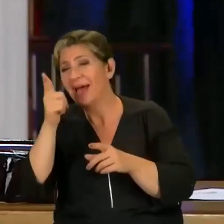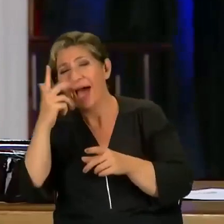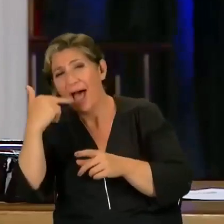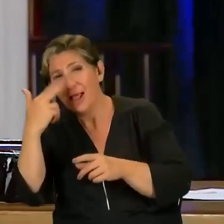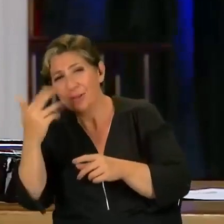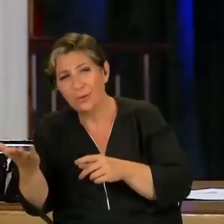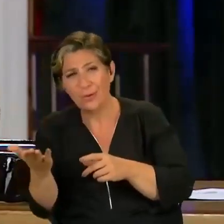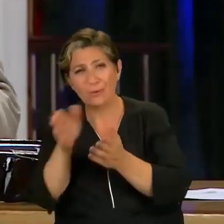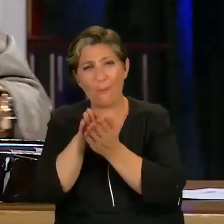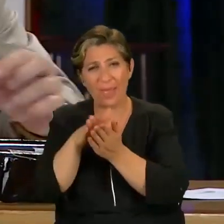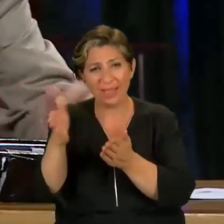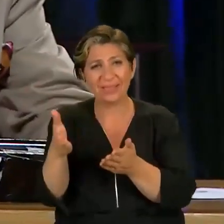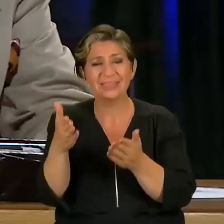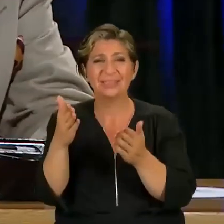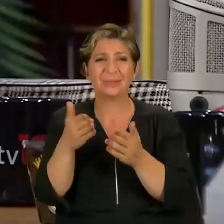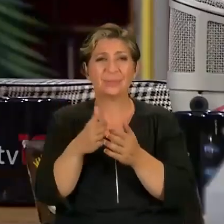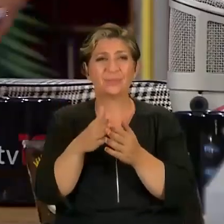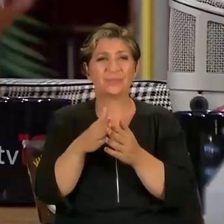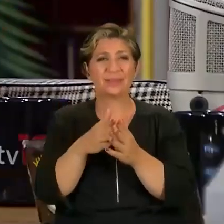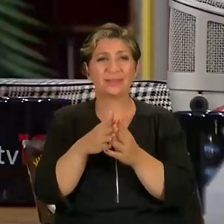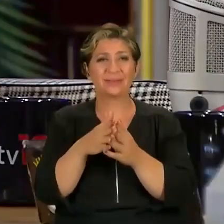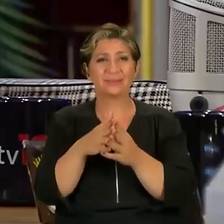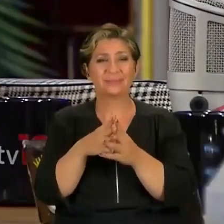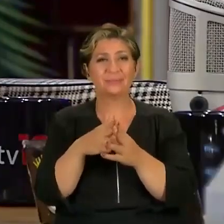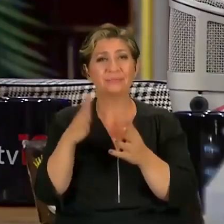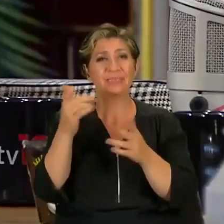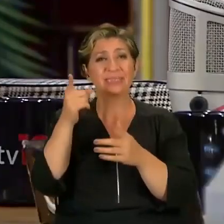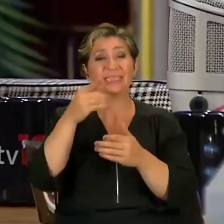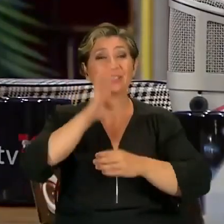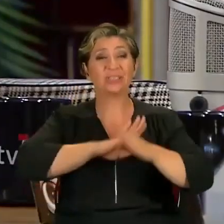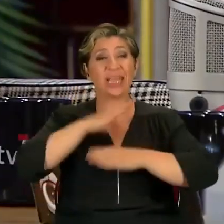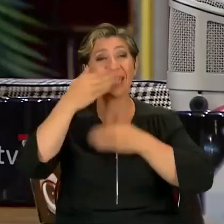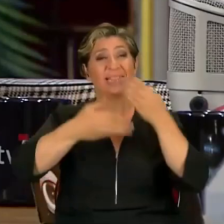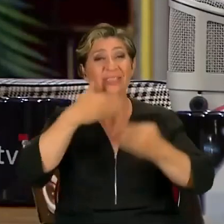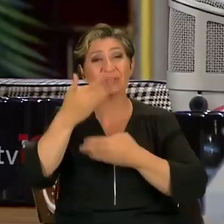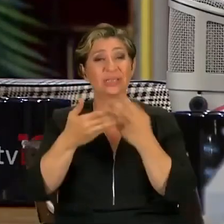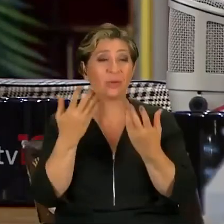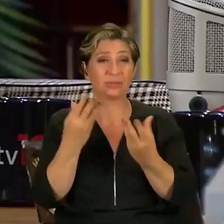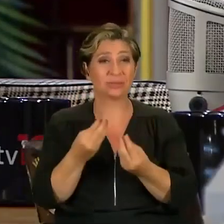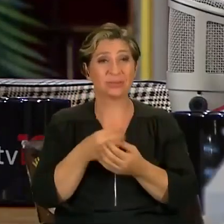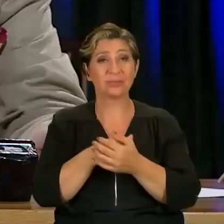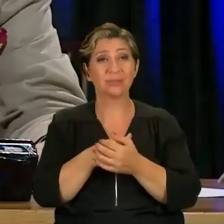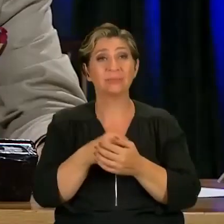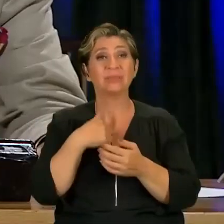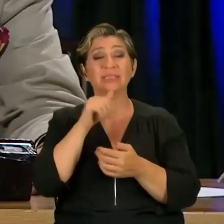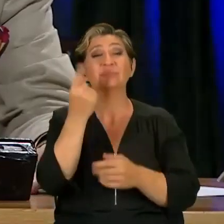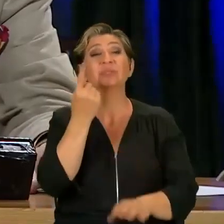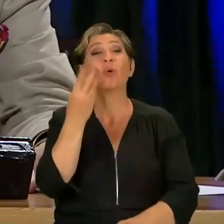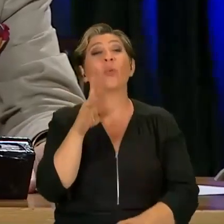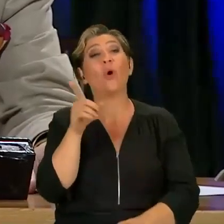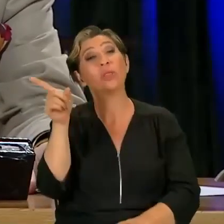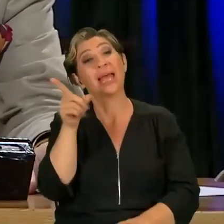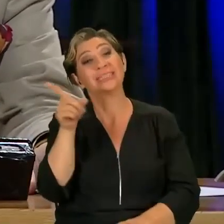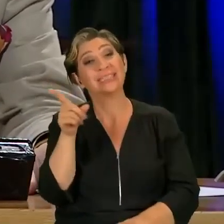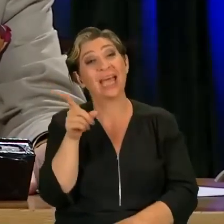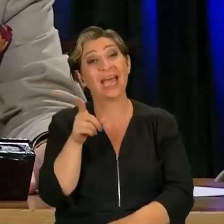ıy ıy ıy ıy ıy diye ağlıyor falan filan. Anlasanız belki de neler şikayet edecek size, evde olanları anlatıyordur. Bende hiçbir şey olmuyor.